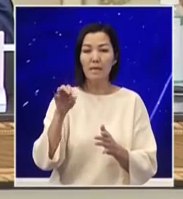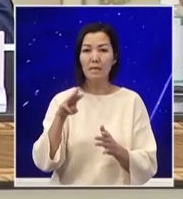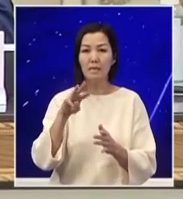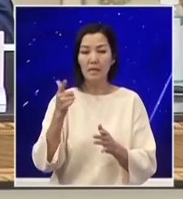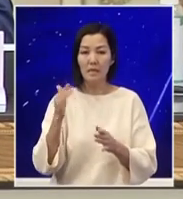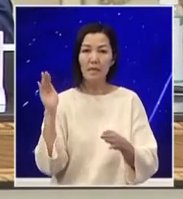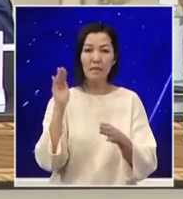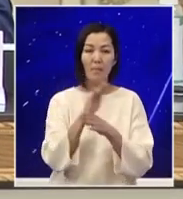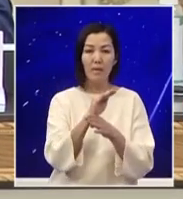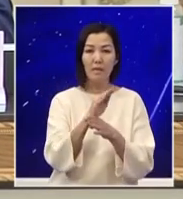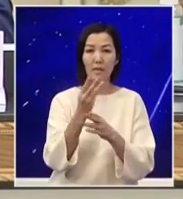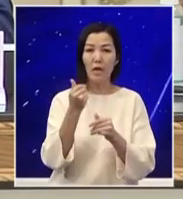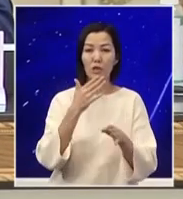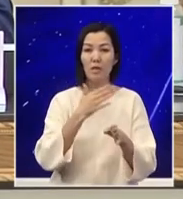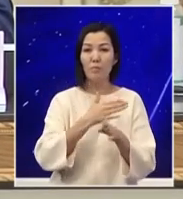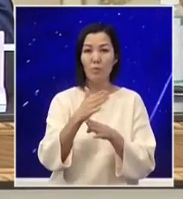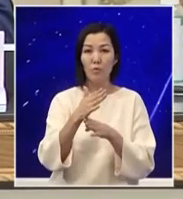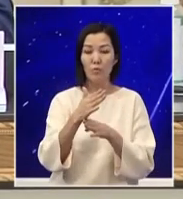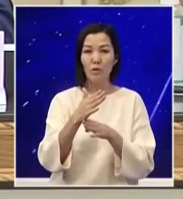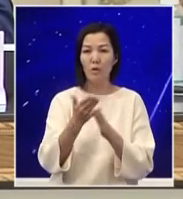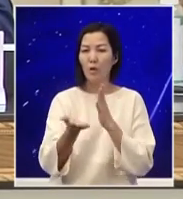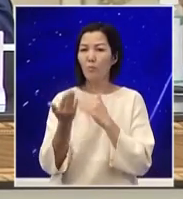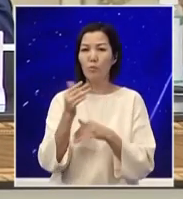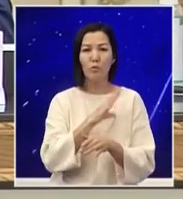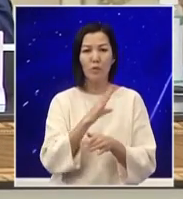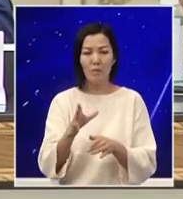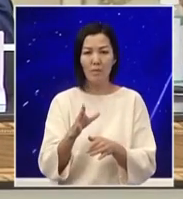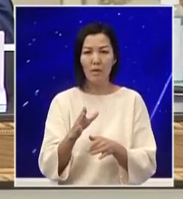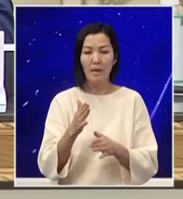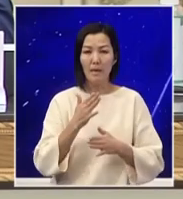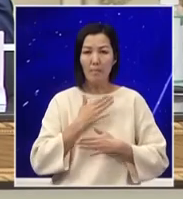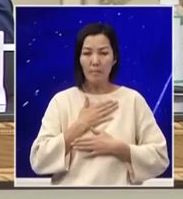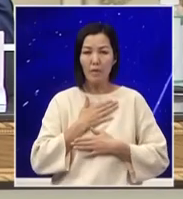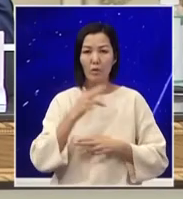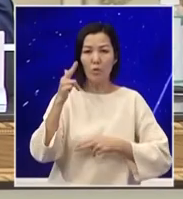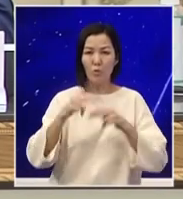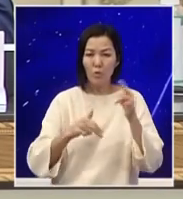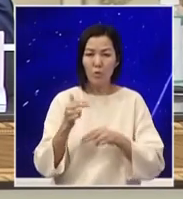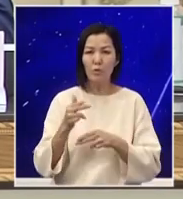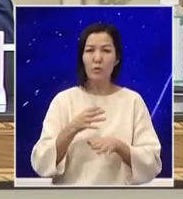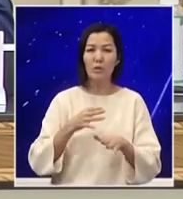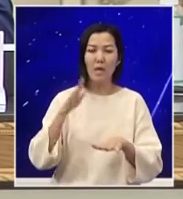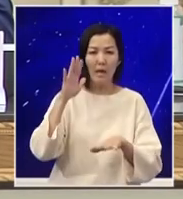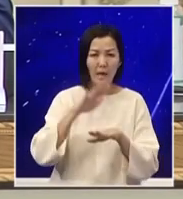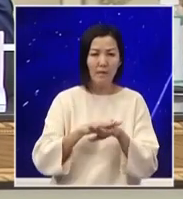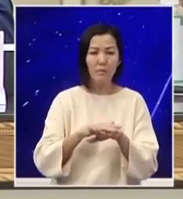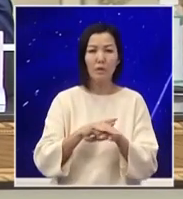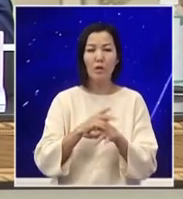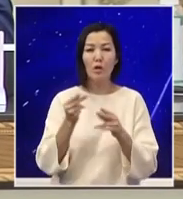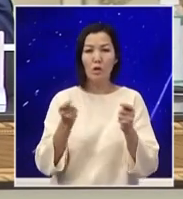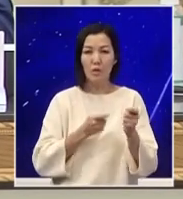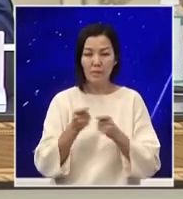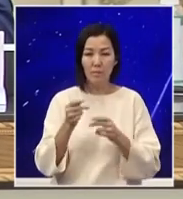дополнительно қосымша беру деген ондай жағдай болған жоқ. Мен неше жыл осы салада жұмыс істеп жүрім, бұндай болған